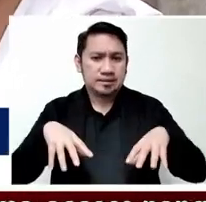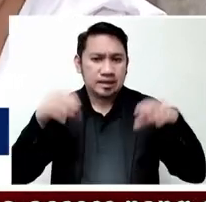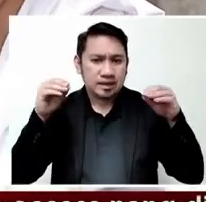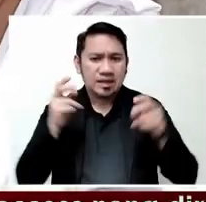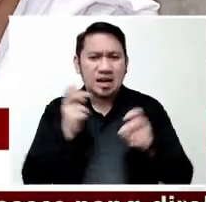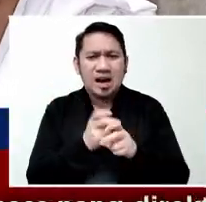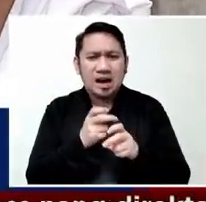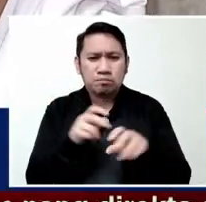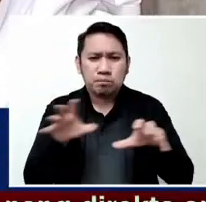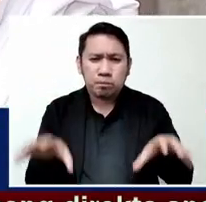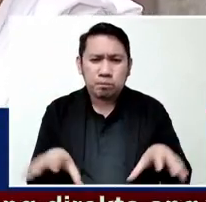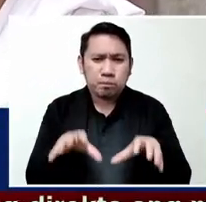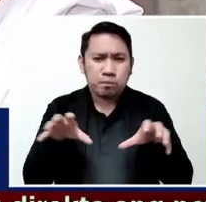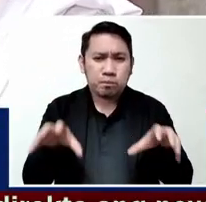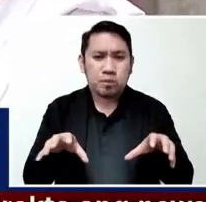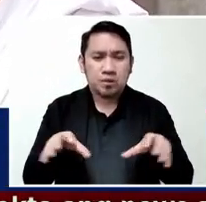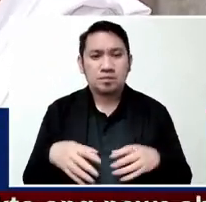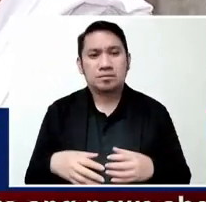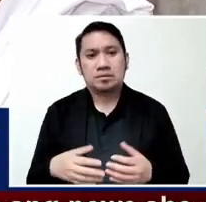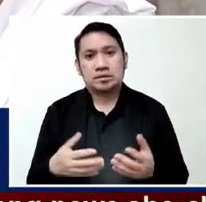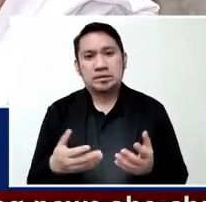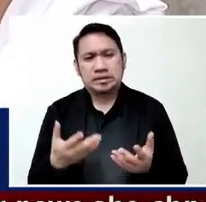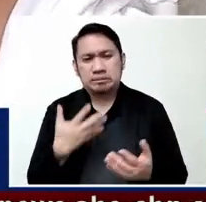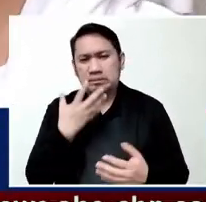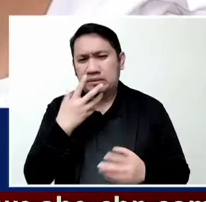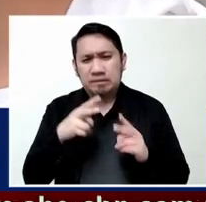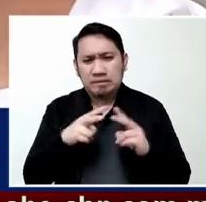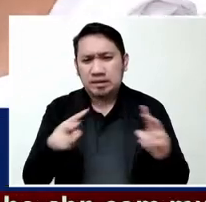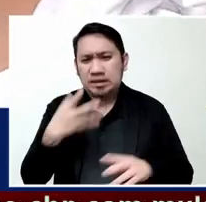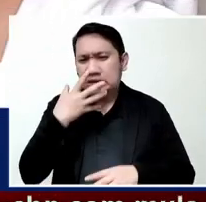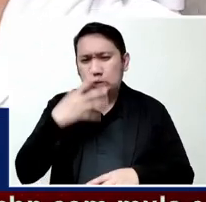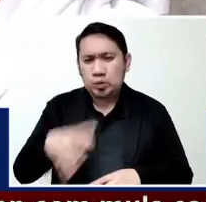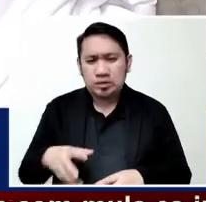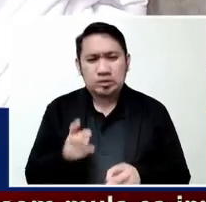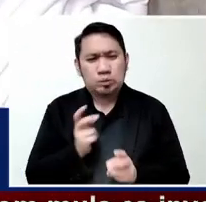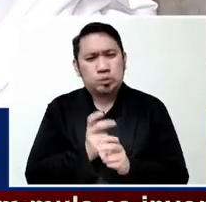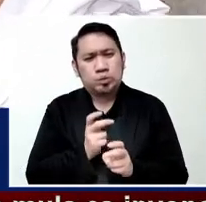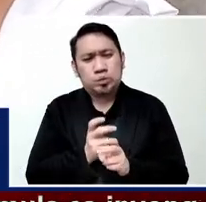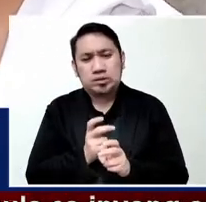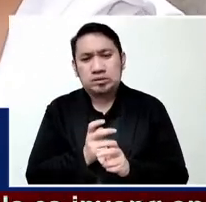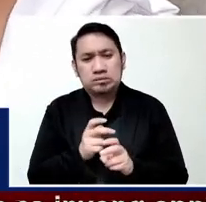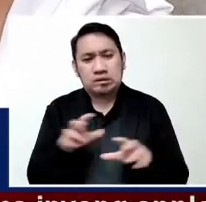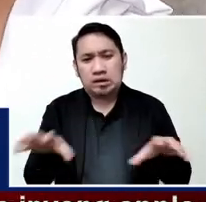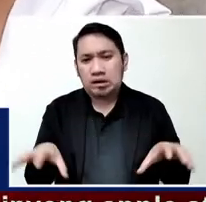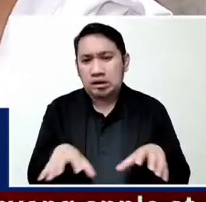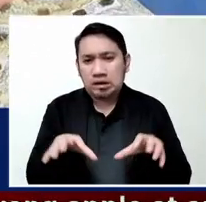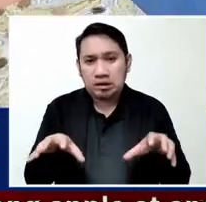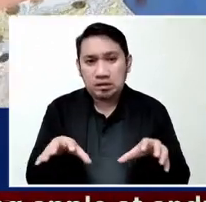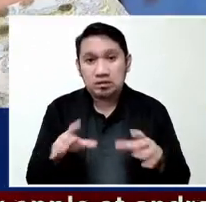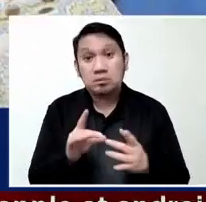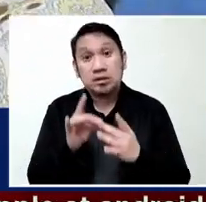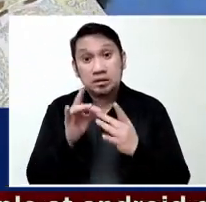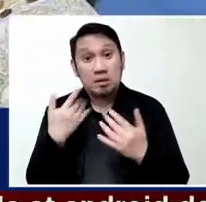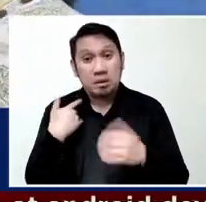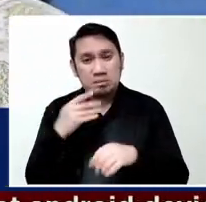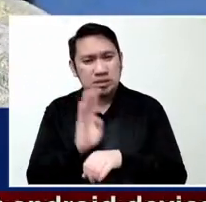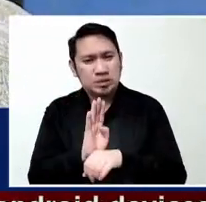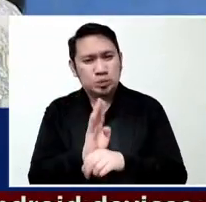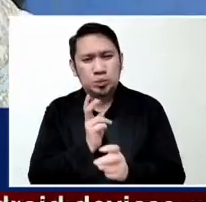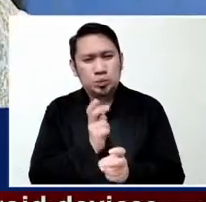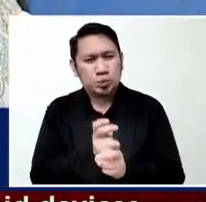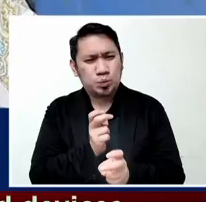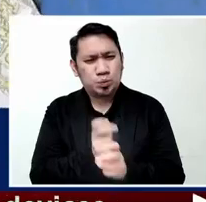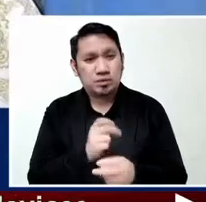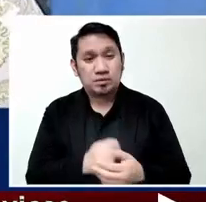maayos. Tulad yan, mainit. Kaya nakakapurwisyo din lalo pag may negosyo ka. Okay lang kasi lumabas